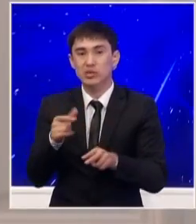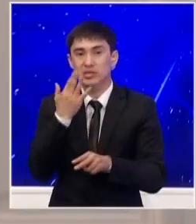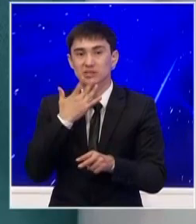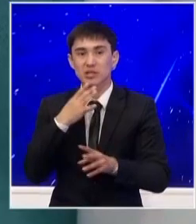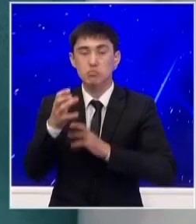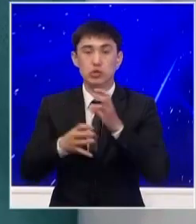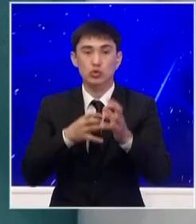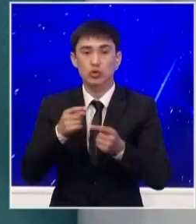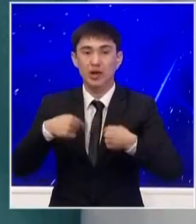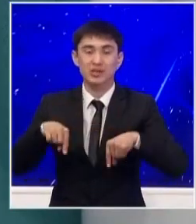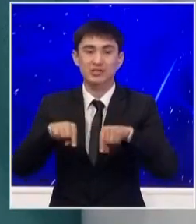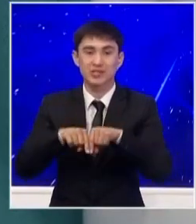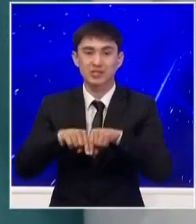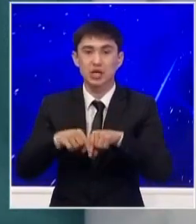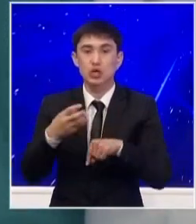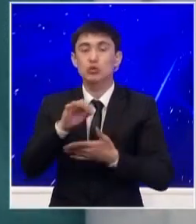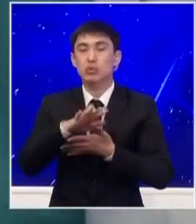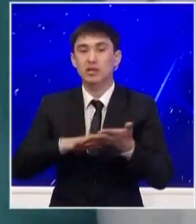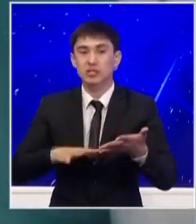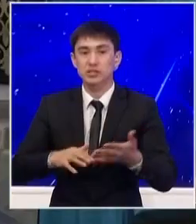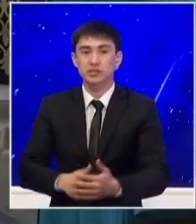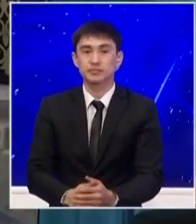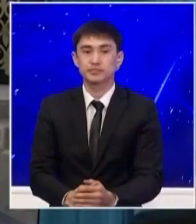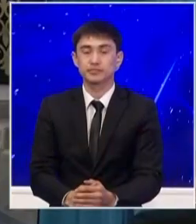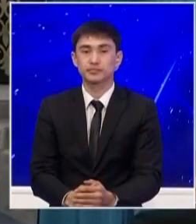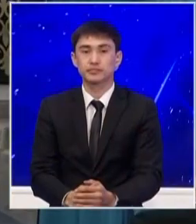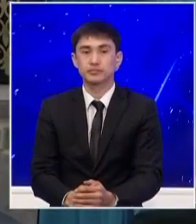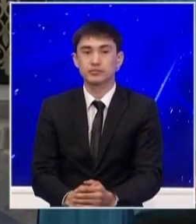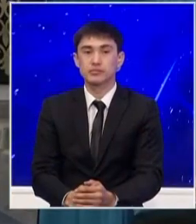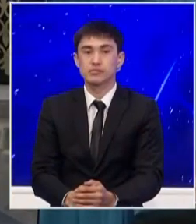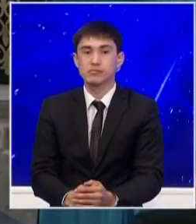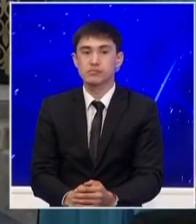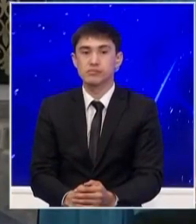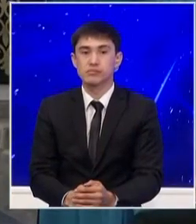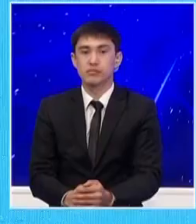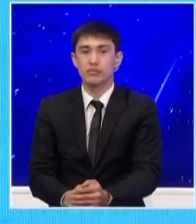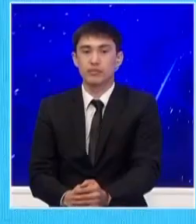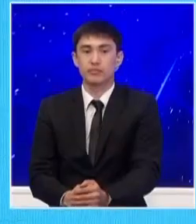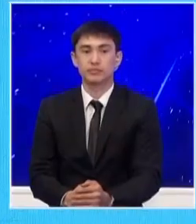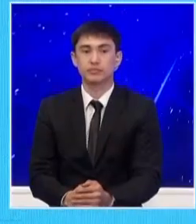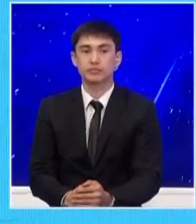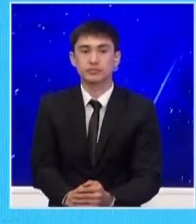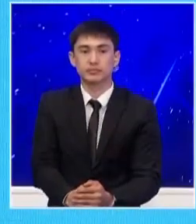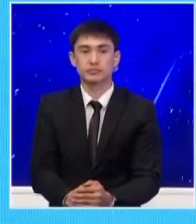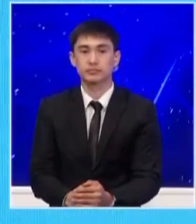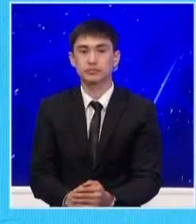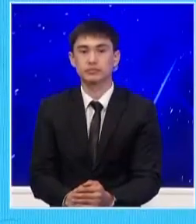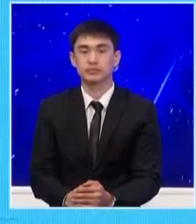и международных организаций еще продолжается. Аружан Тнеебаева, Бекжан Кенжебай, телеканал ЖЕТСУ,